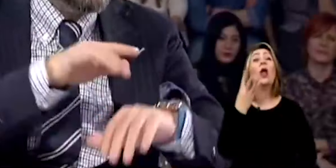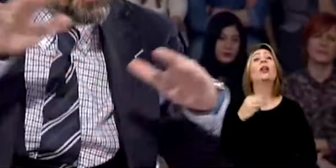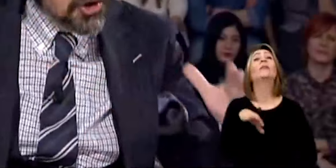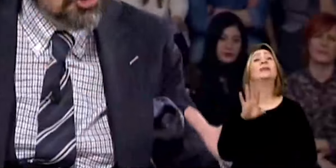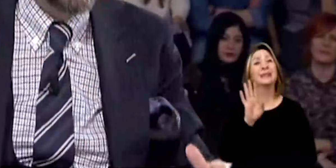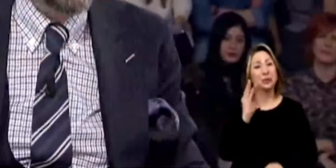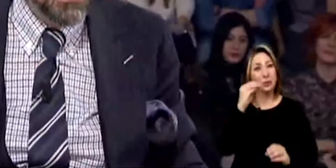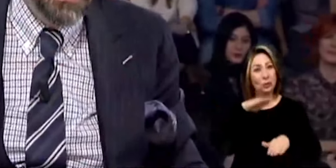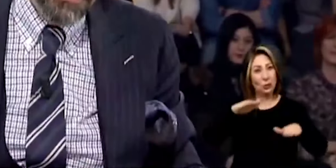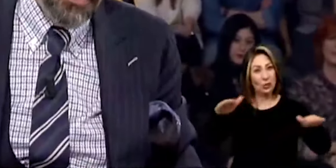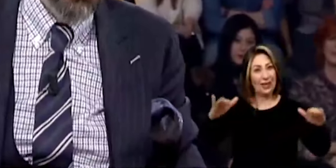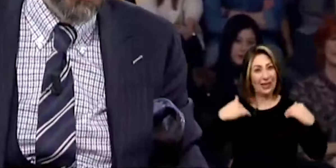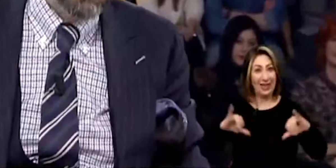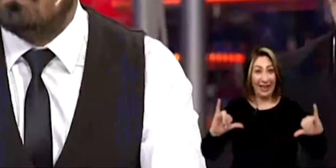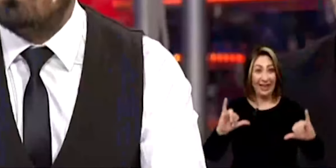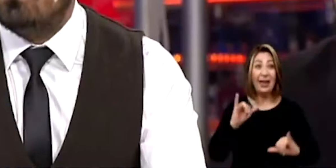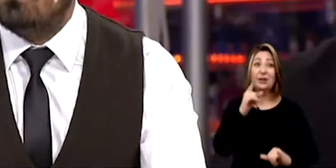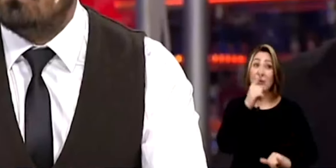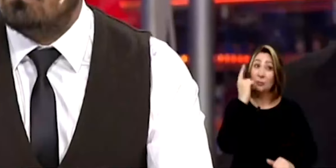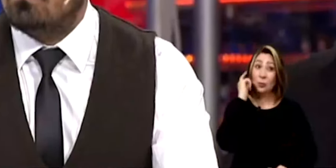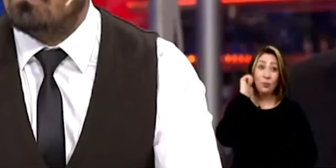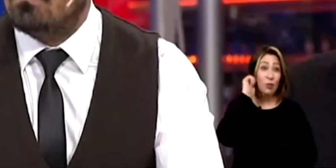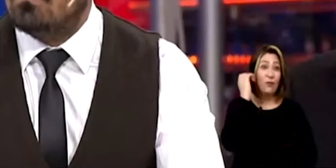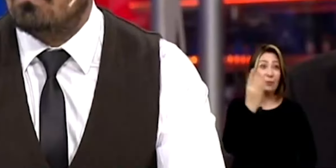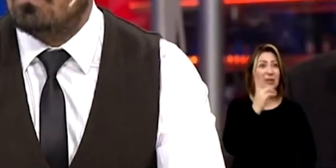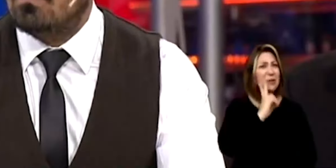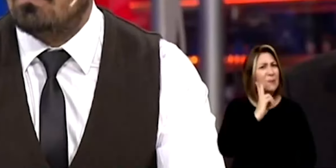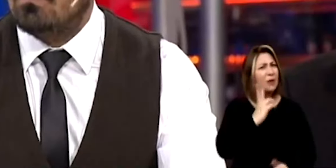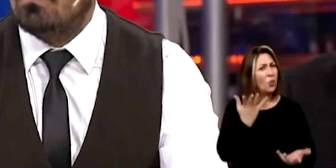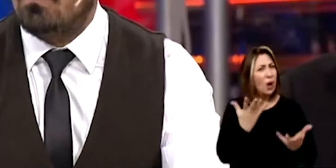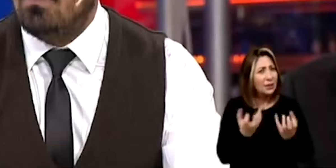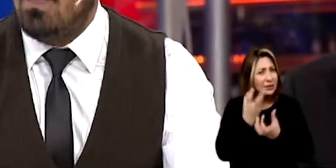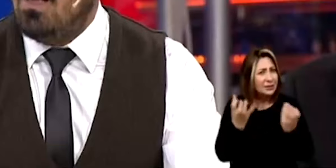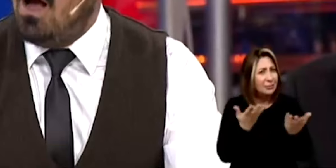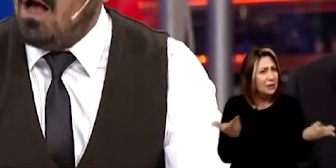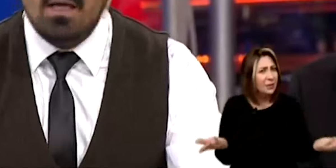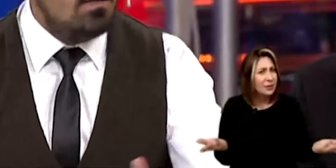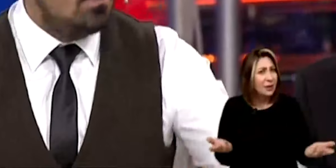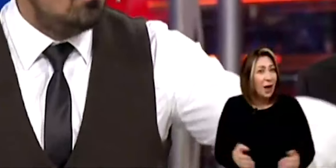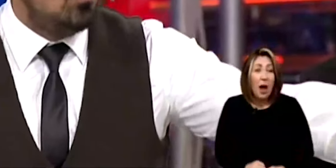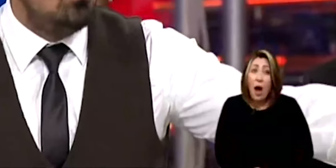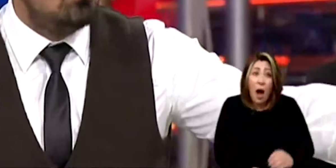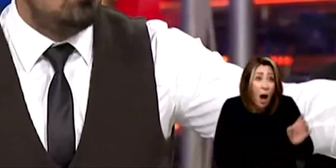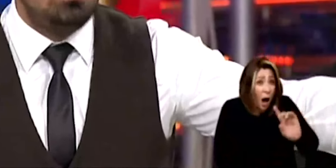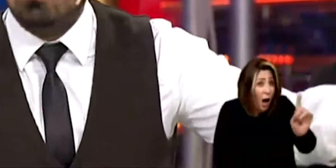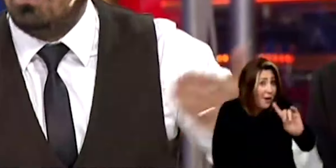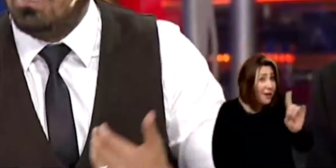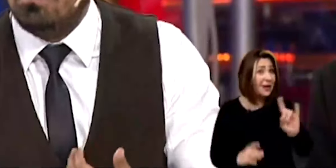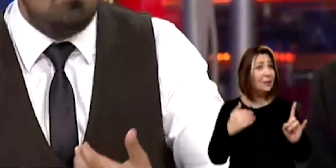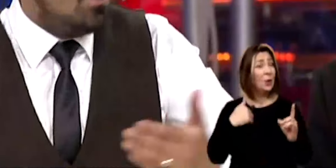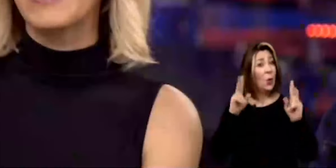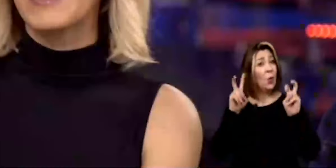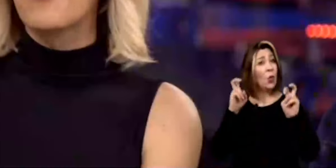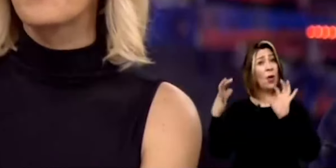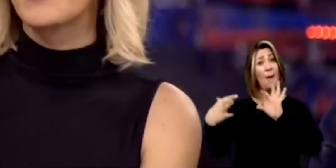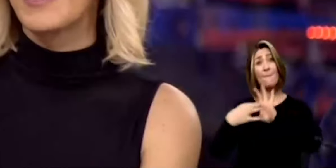olmadı. Çocuklar tatilde, seni uyarmak istiyorum. Sen çok kibardın. Ne oldu, azdın mı? Hayır canım, konu son derece beni